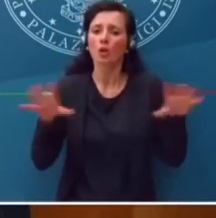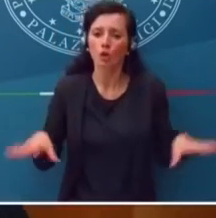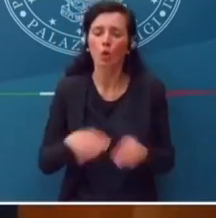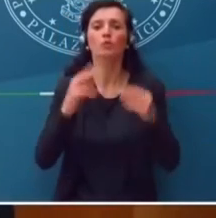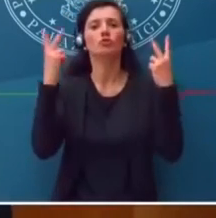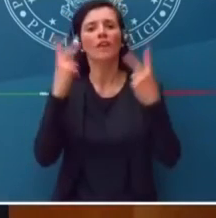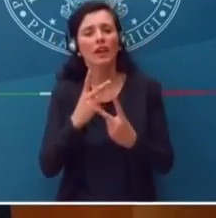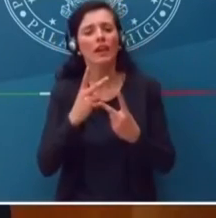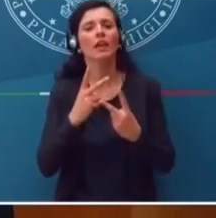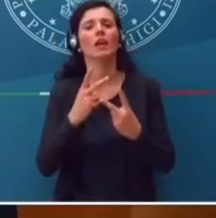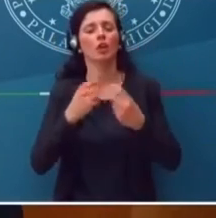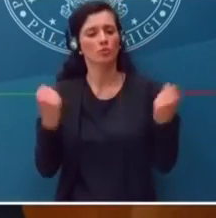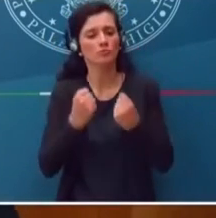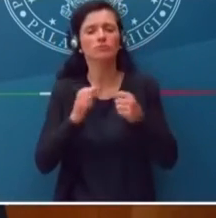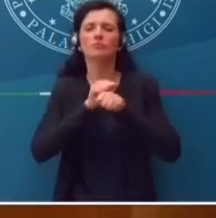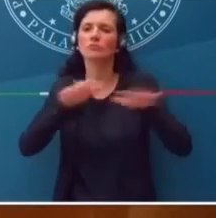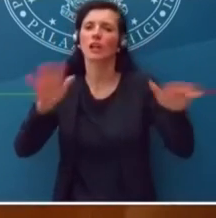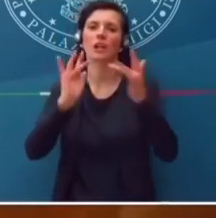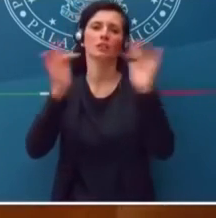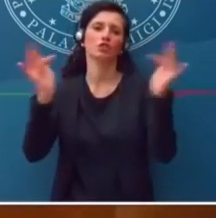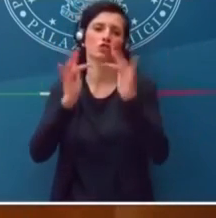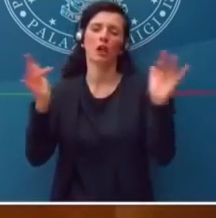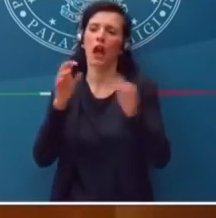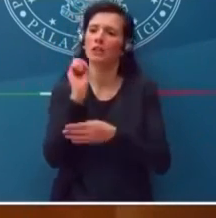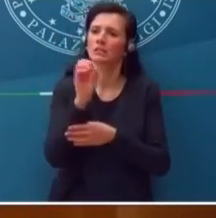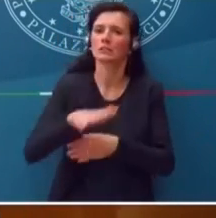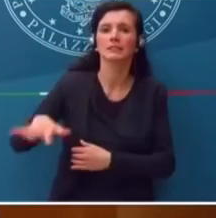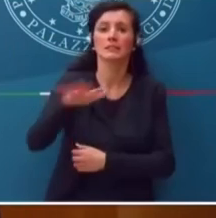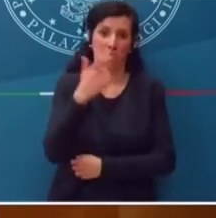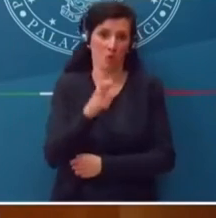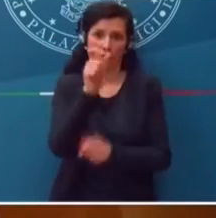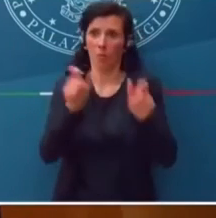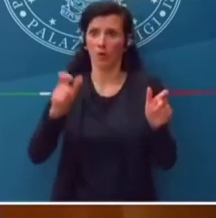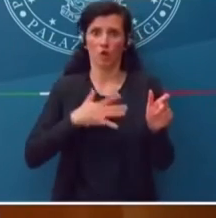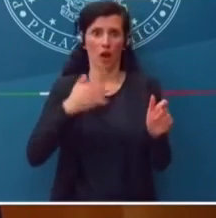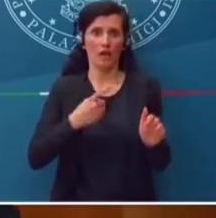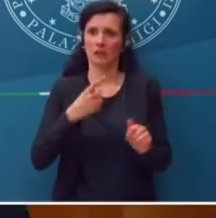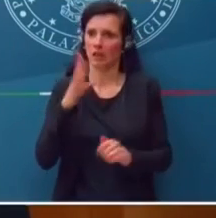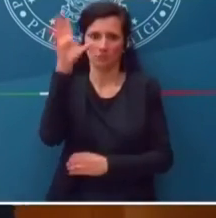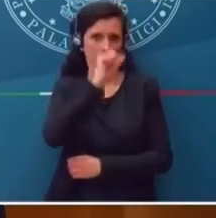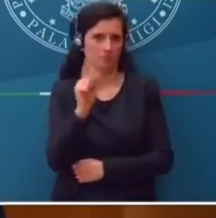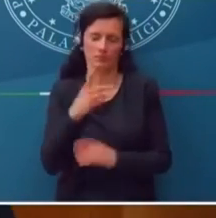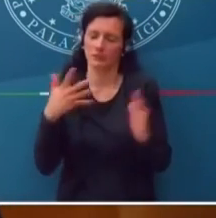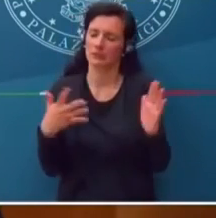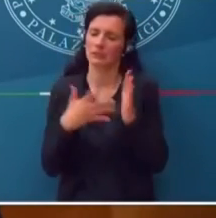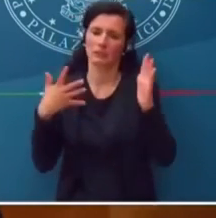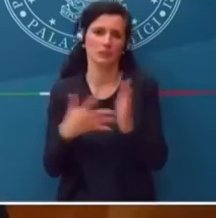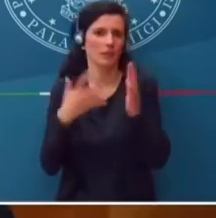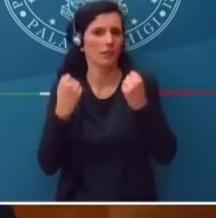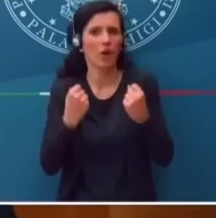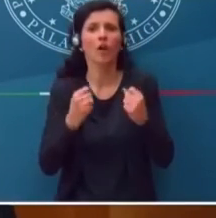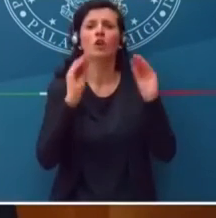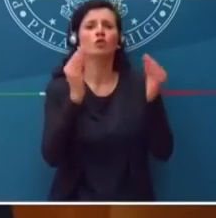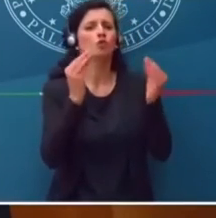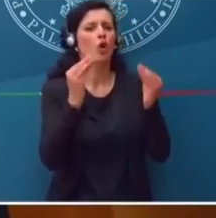di alfabetizzazione digitale? Perché lei sa che le persone anziane non ci capiscono nulla e hanno tutte le ragioni. I giovani non hanno ben